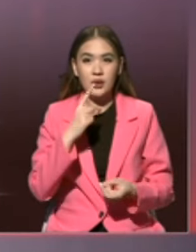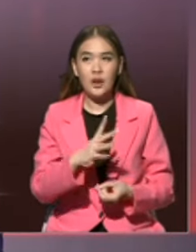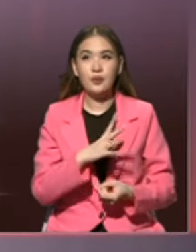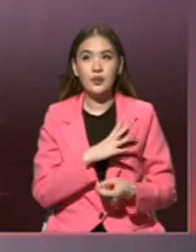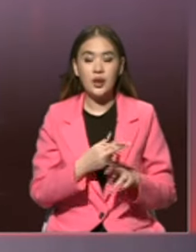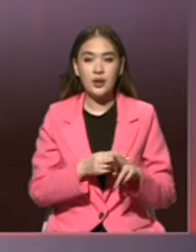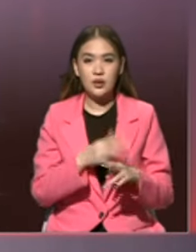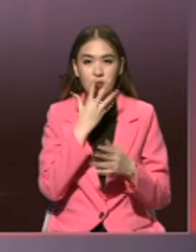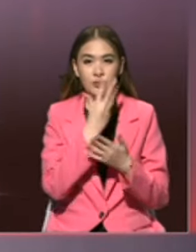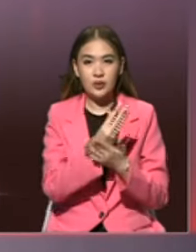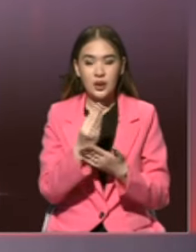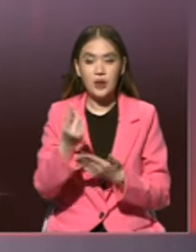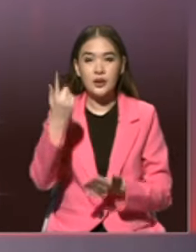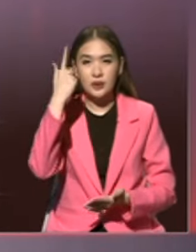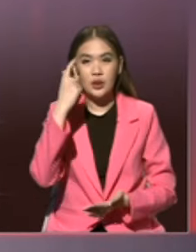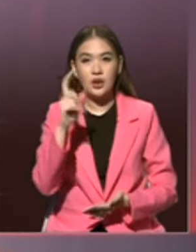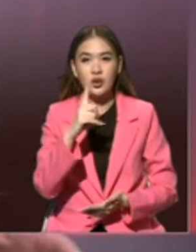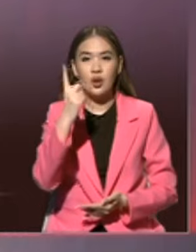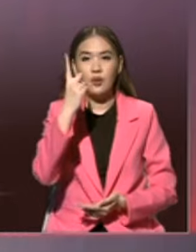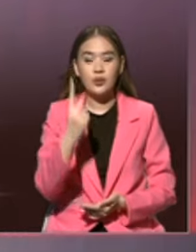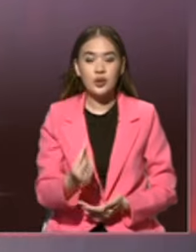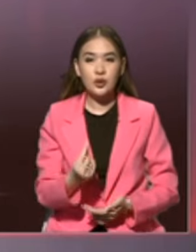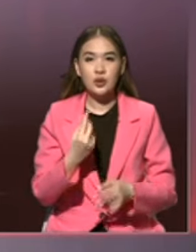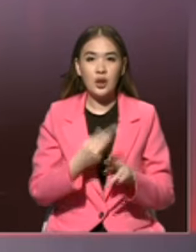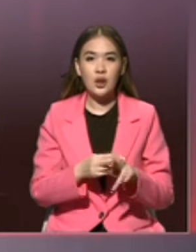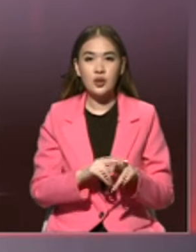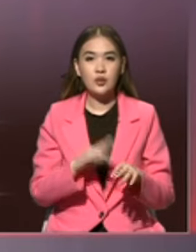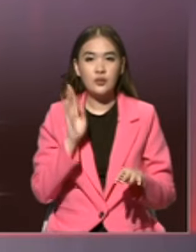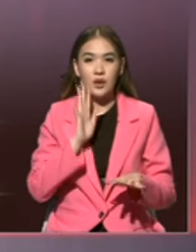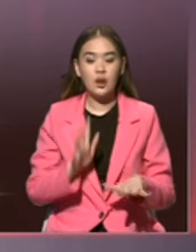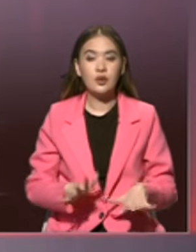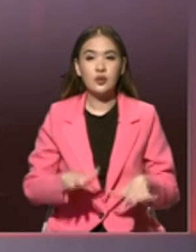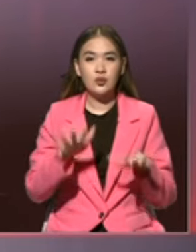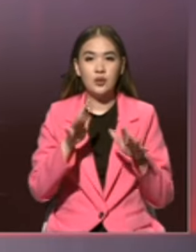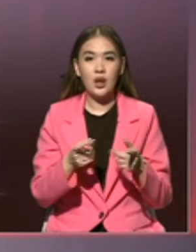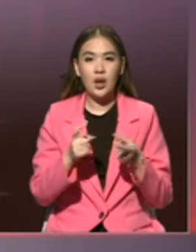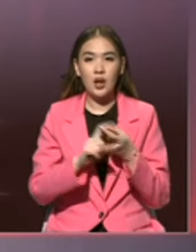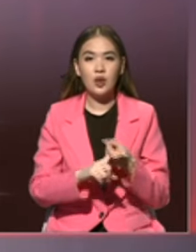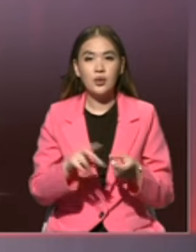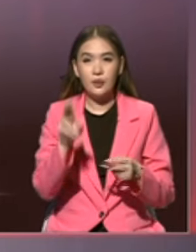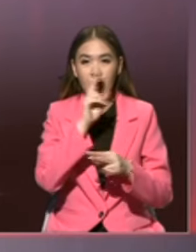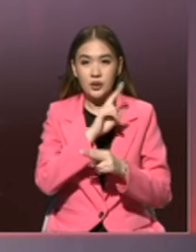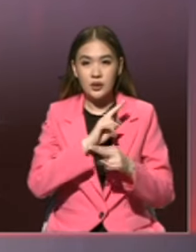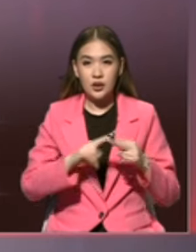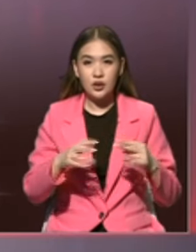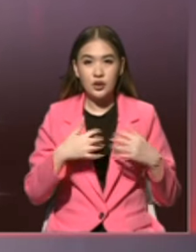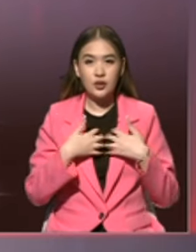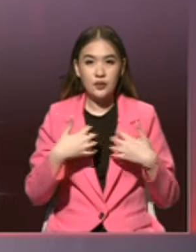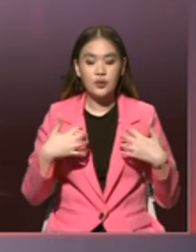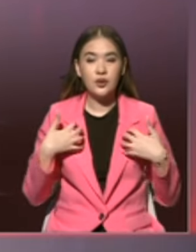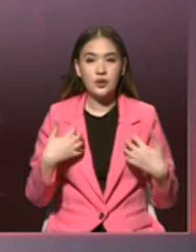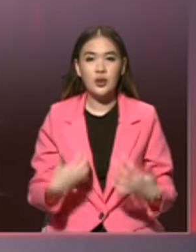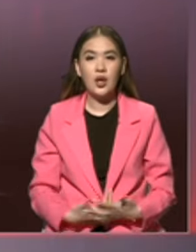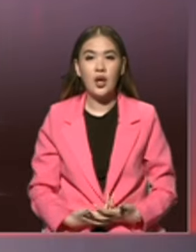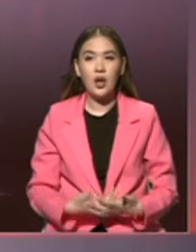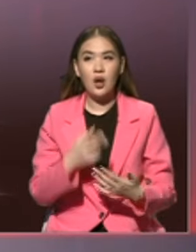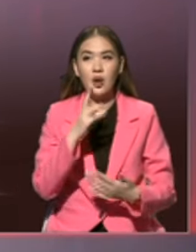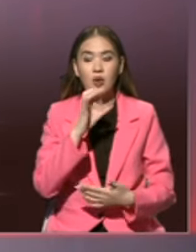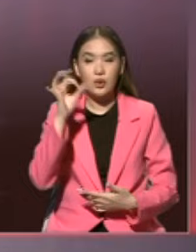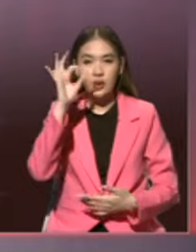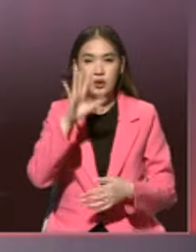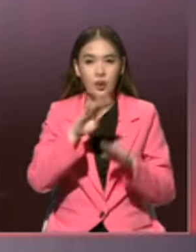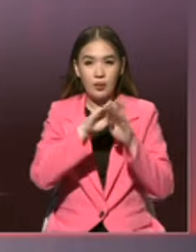Енді өздеріңізге мәлім, иә, бір күнде соны су тасқынынан көбі малынан айырылып қалды. Мүліктерінен айырылып қалды, қора